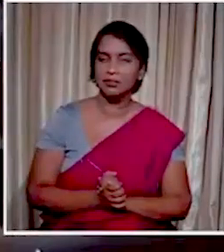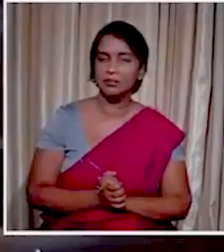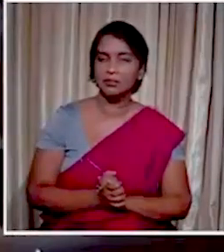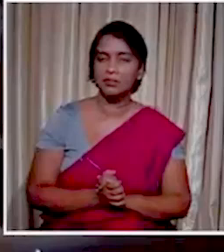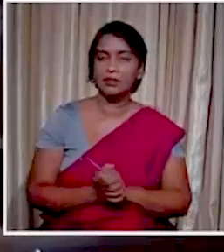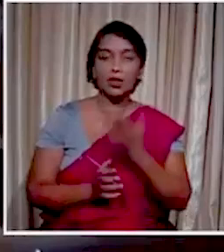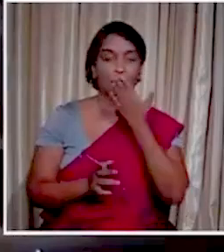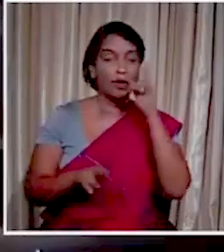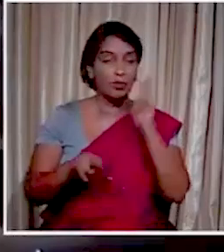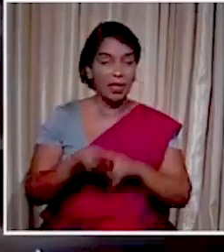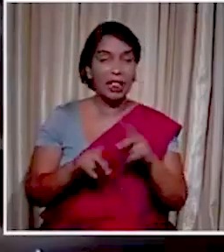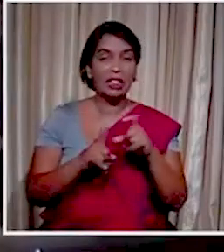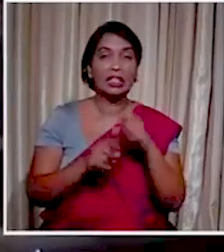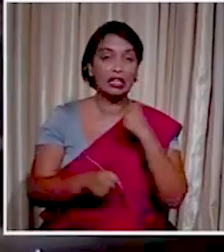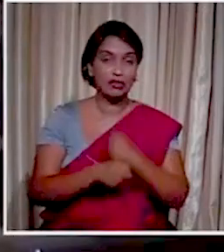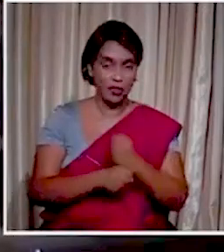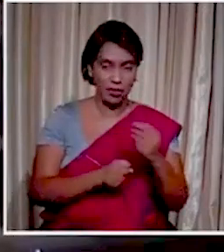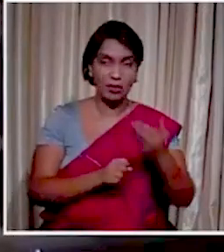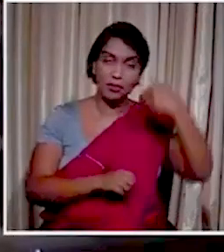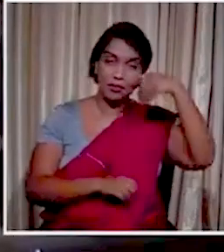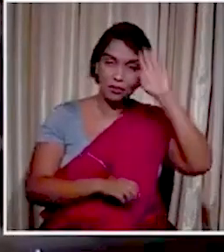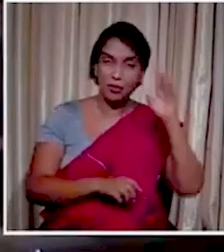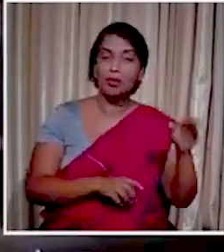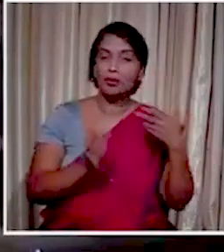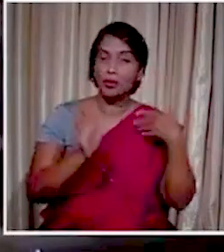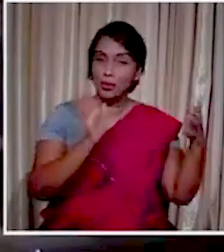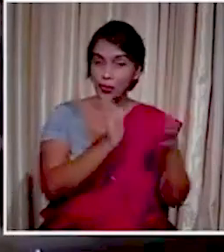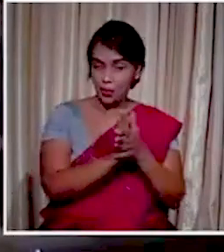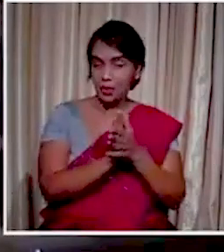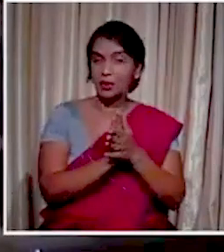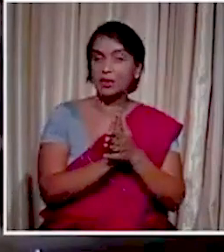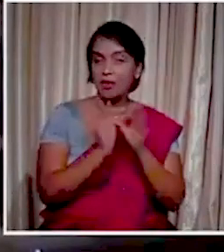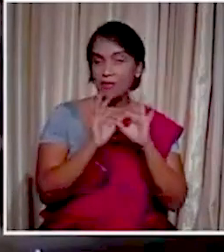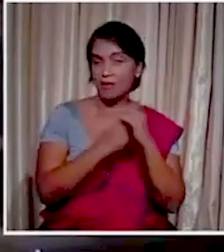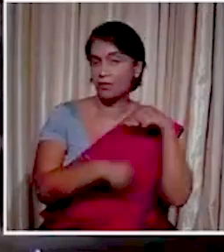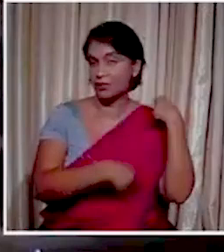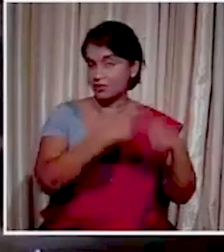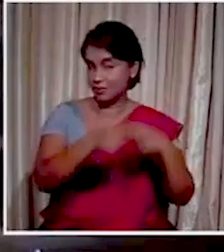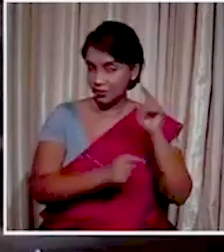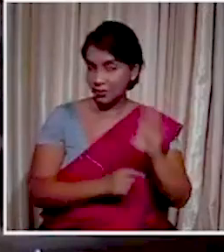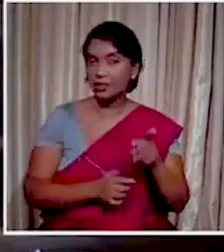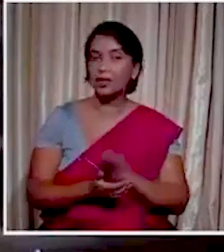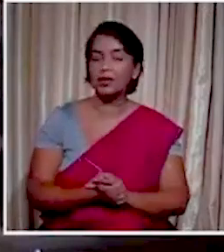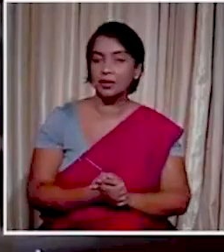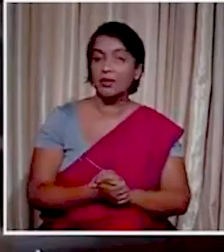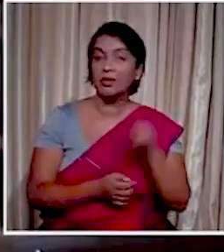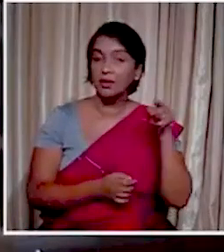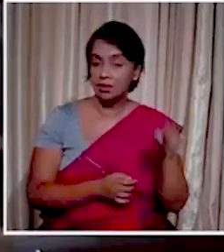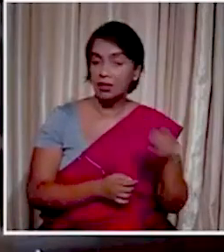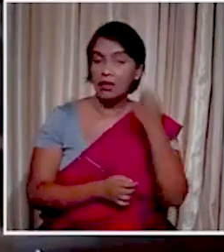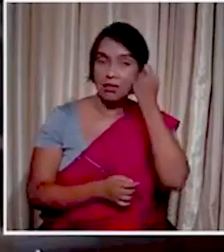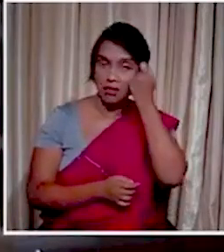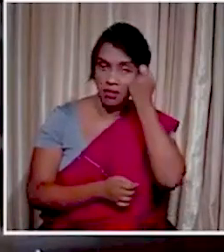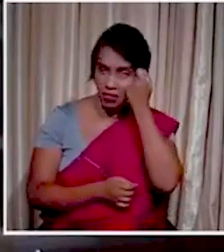पासल मित्र दिनेश गुणवर्धन पेरणि वामांसिक इतिहास किंग पौल किंग पेवतगेन यतुमागे